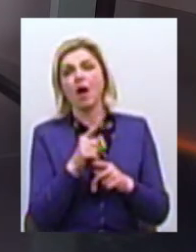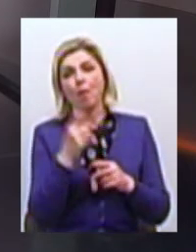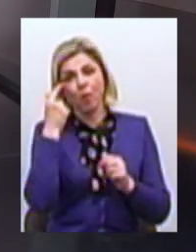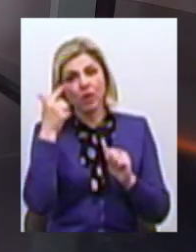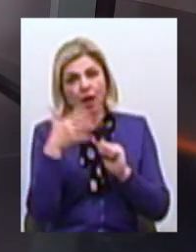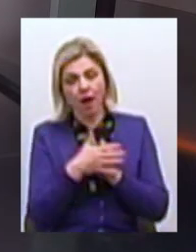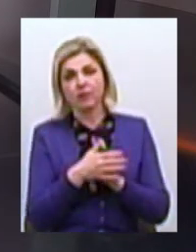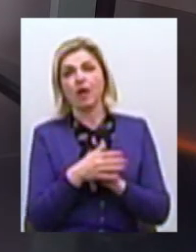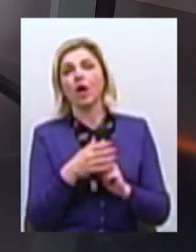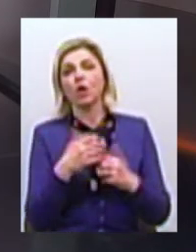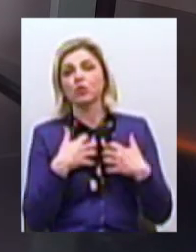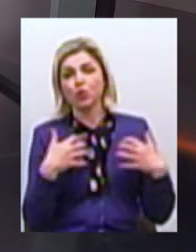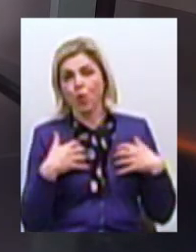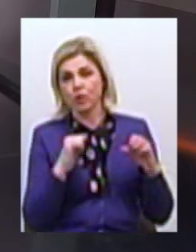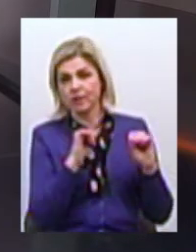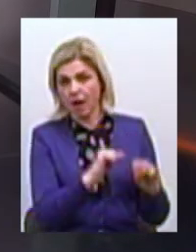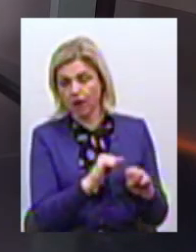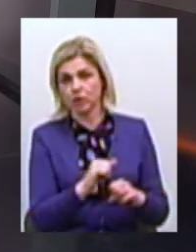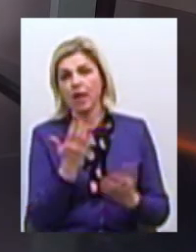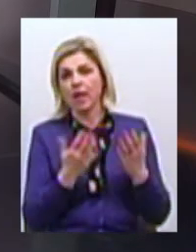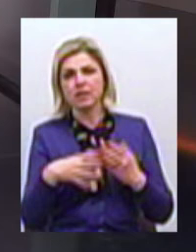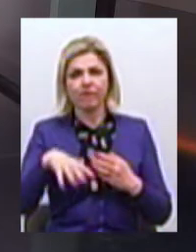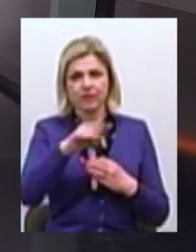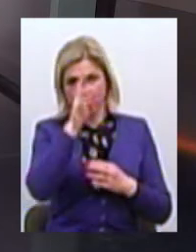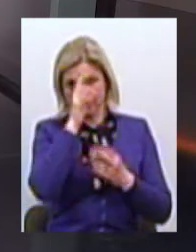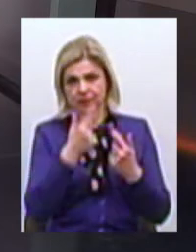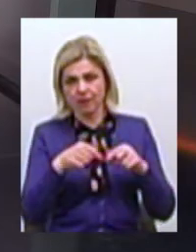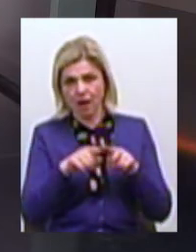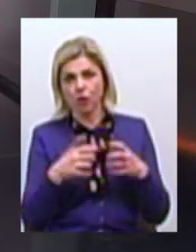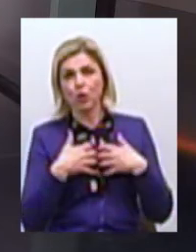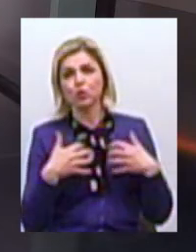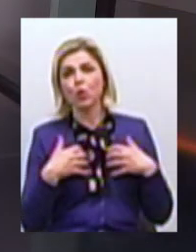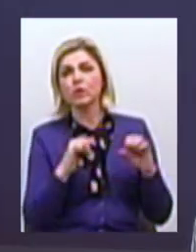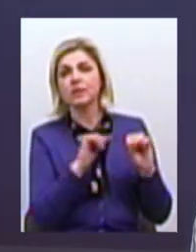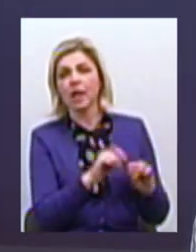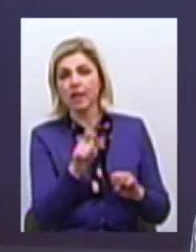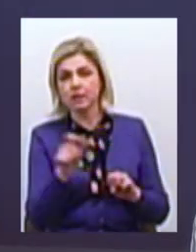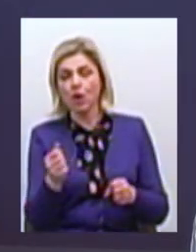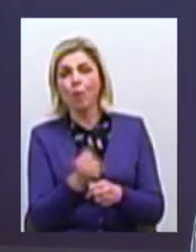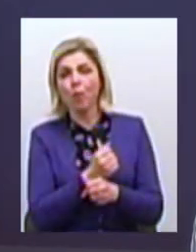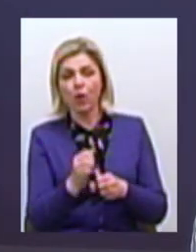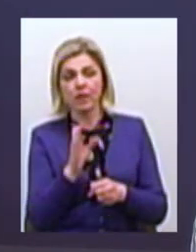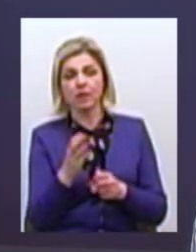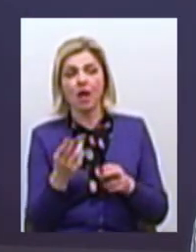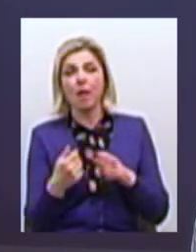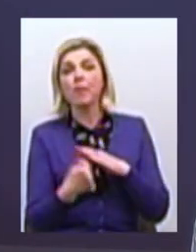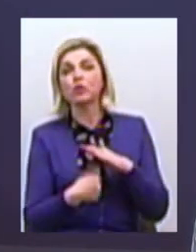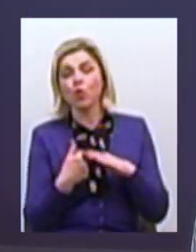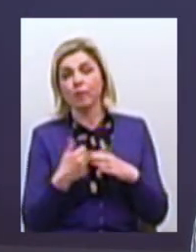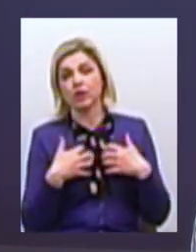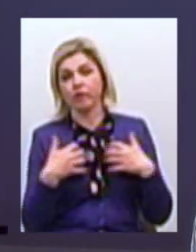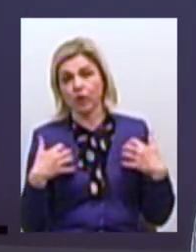принципі. Якщо у всіх цивілізованих странах зоозахисники борються з бездомністю тварин, У